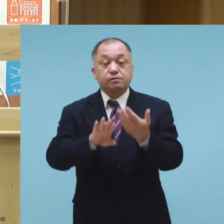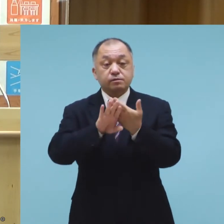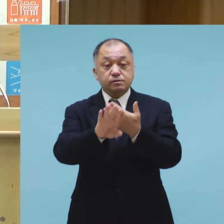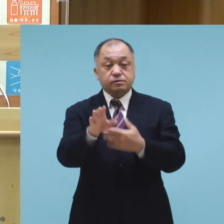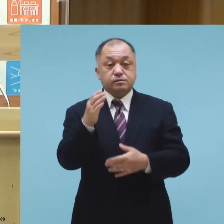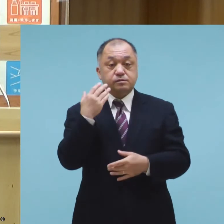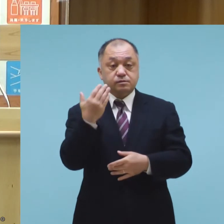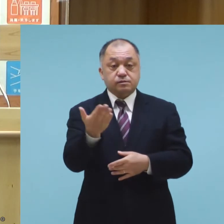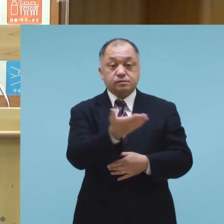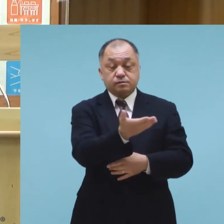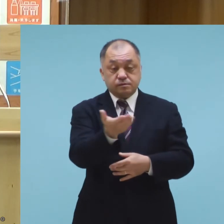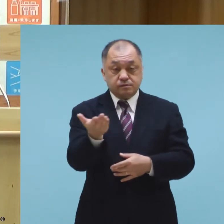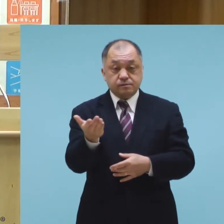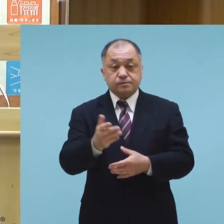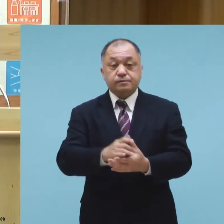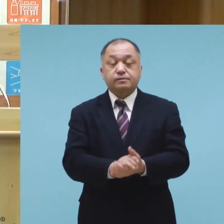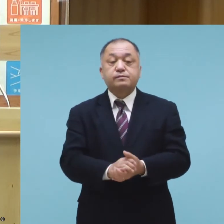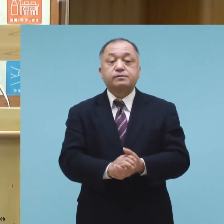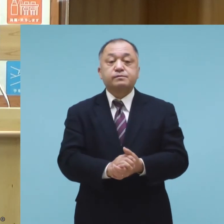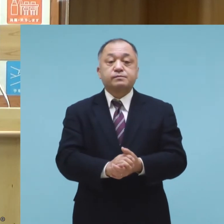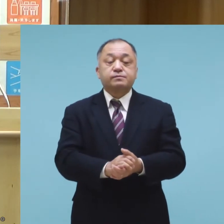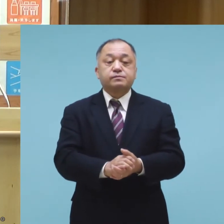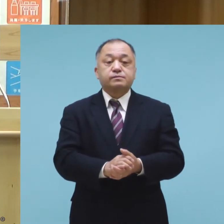か。他にご質問ございますでしょうか。奥の方。